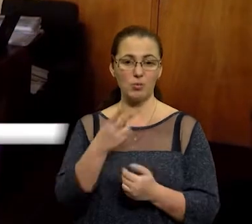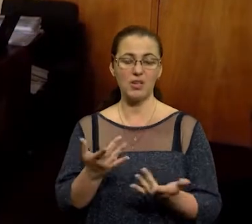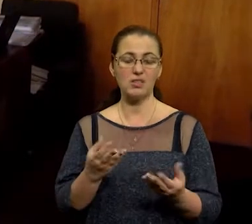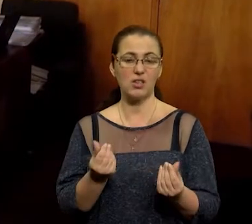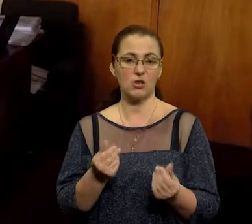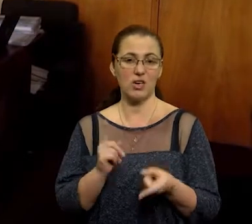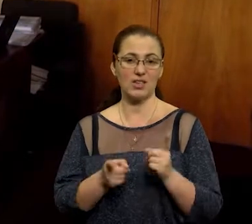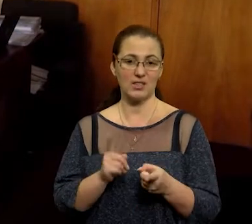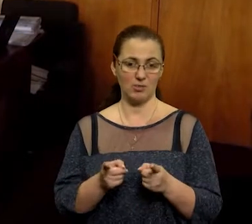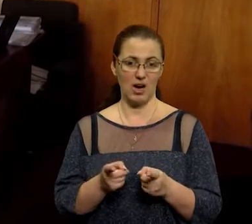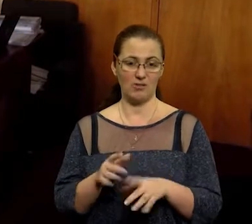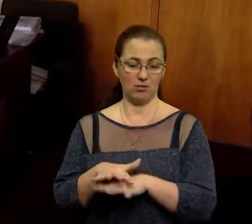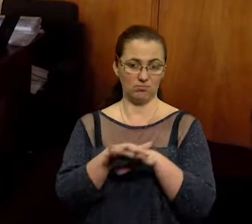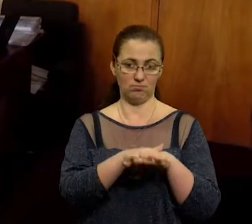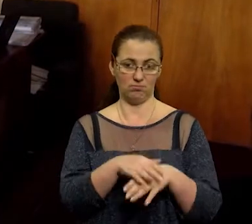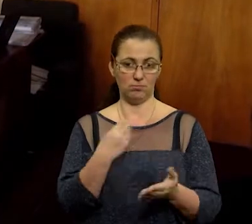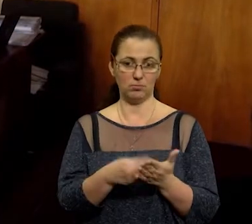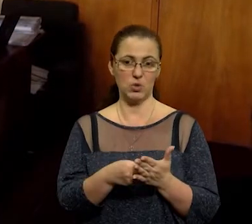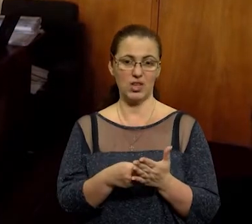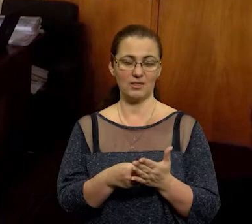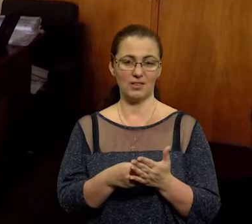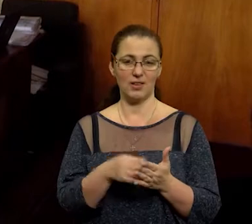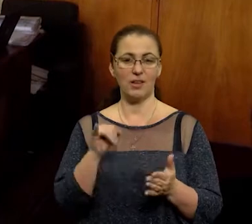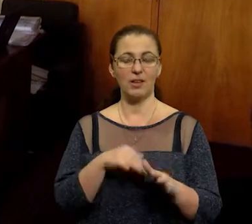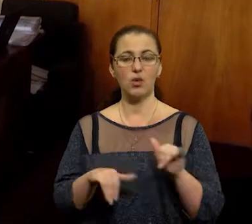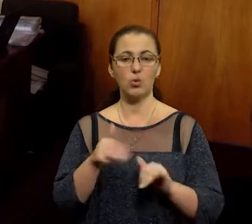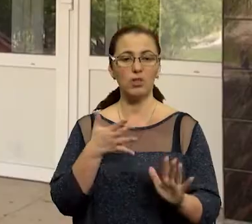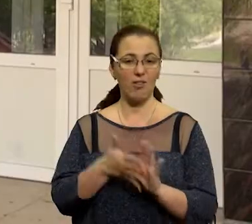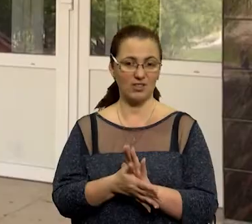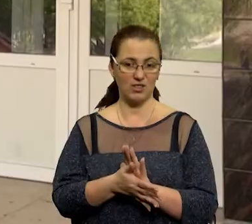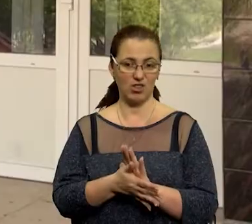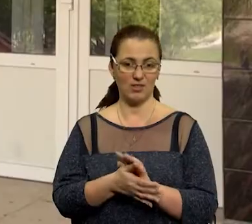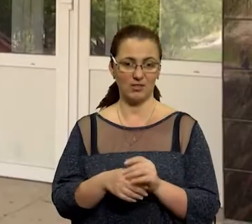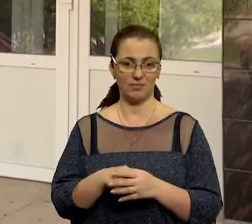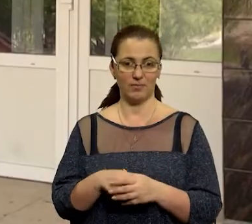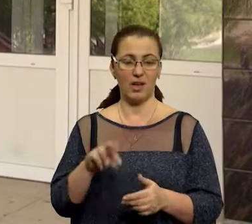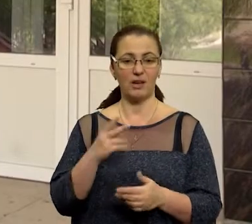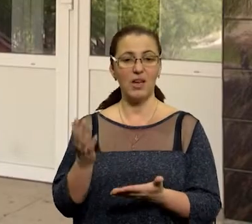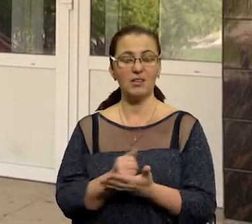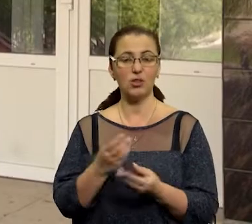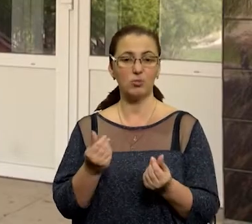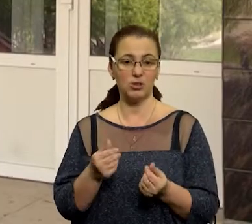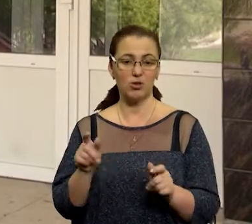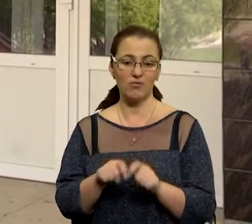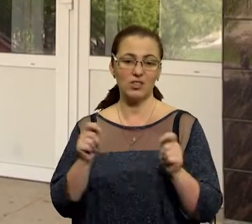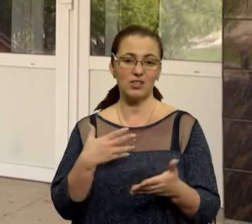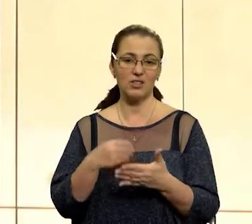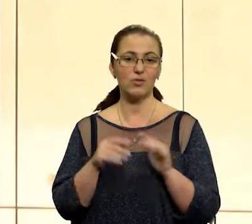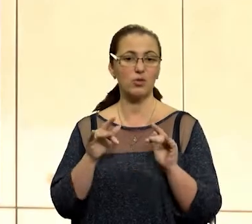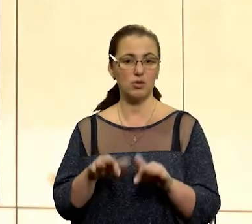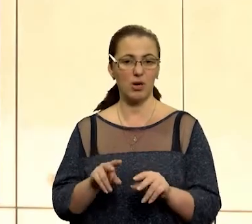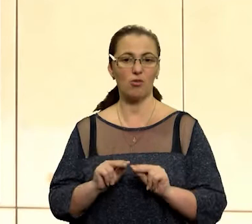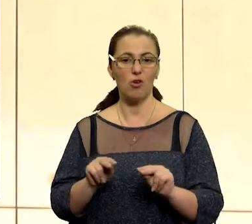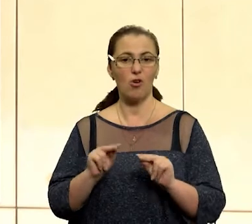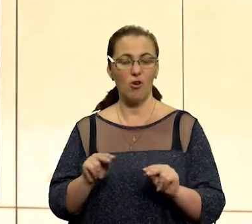насправді надходить в бюджет і куди вони витрачаються. Як же заробити гроші і відкрити свою справу, вчить